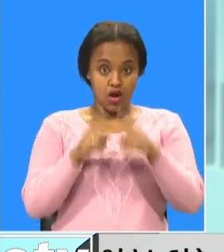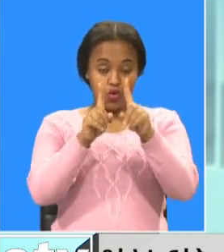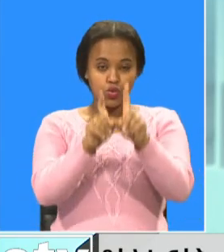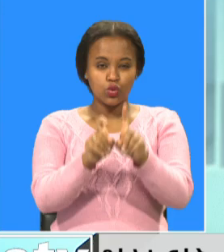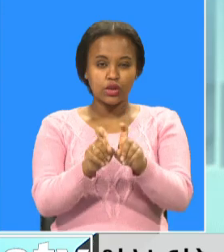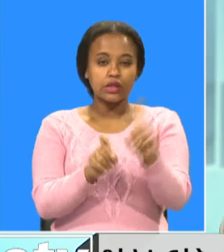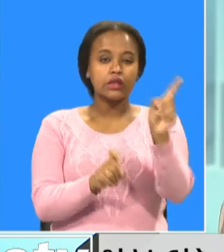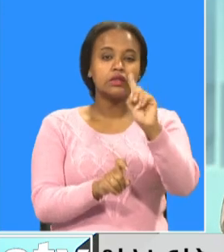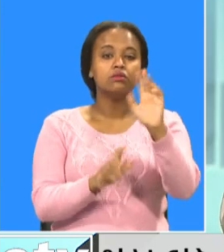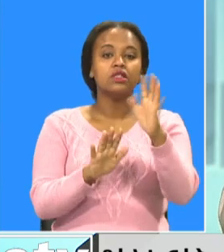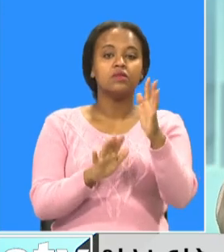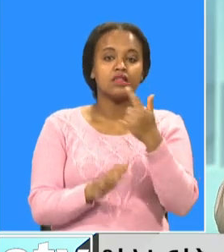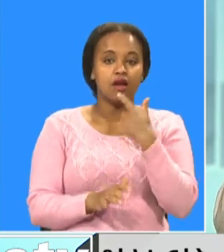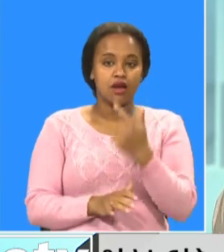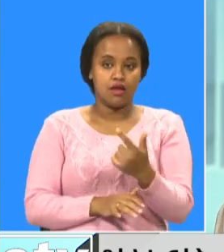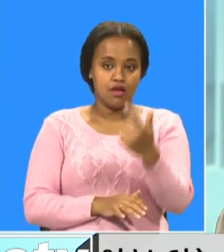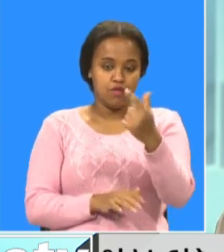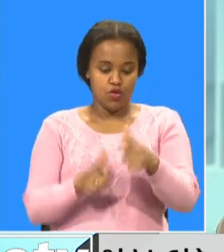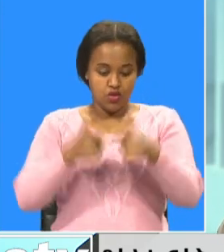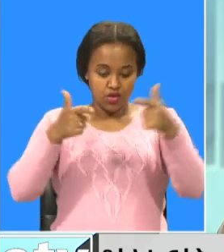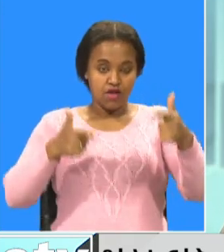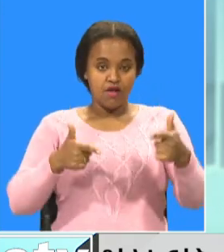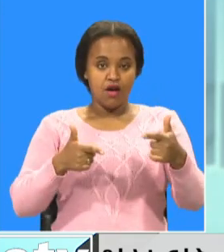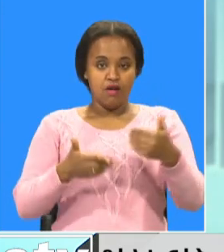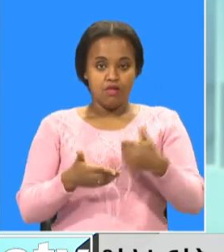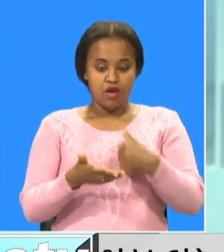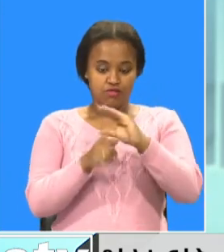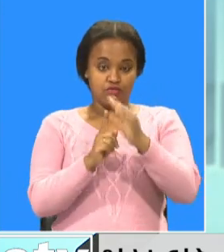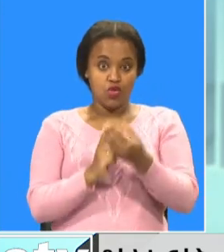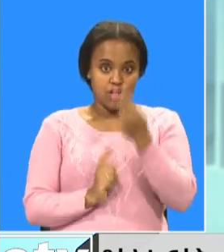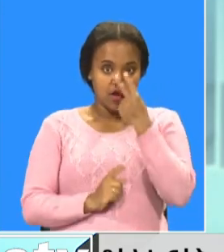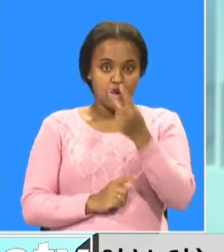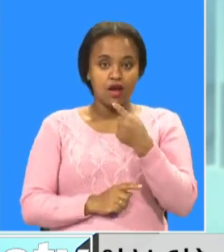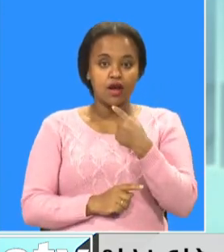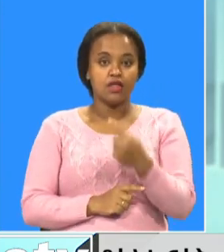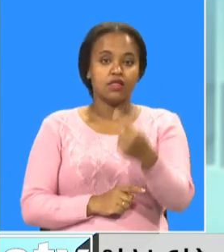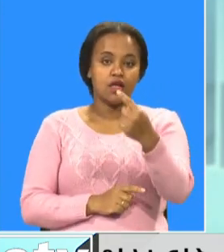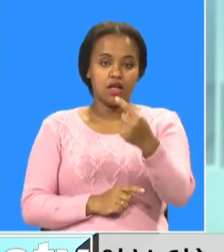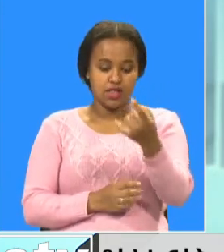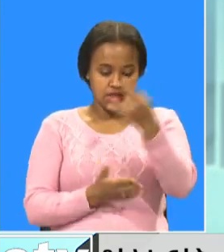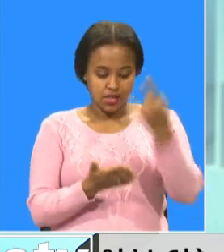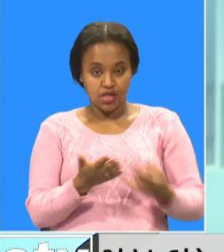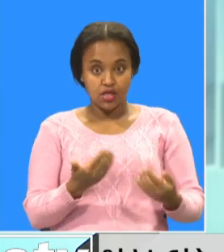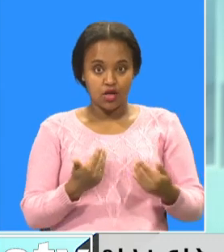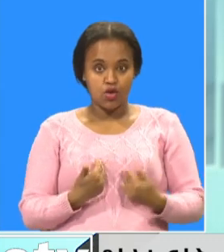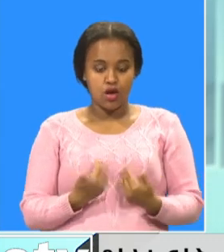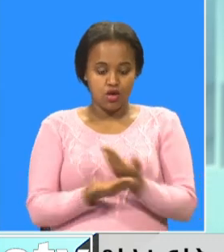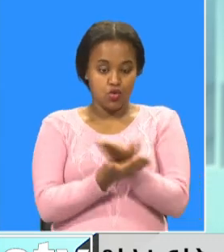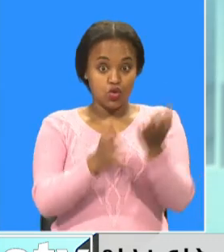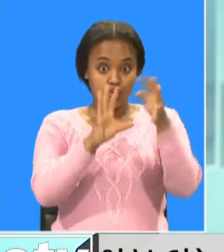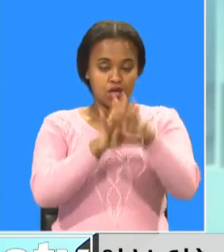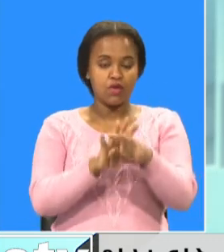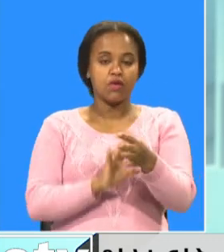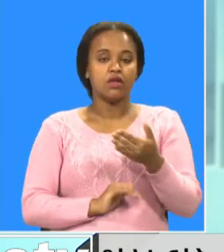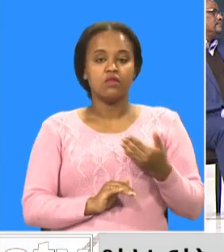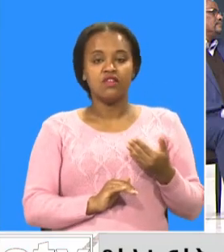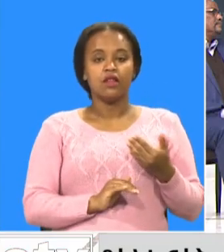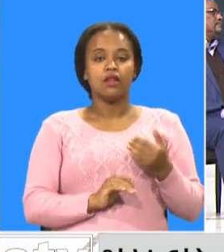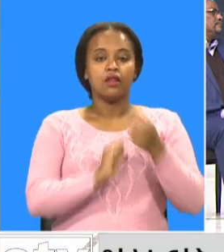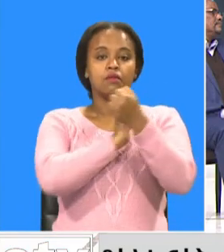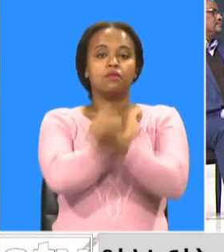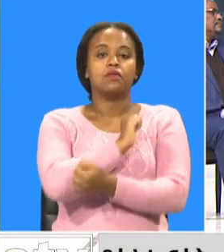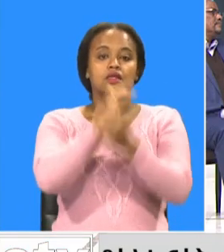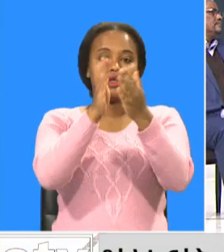ስራስ ምን ይመስላል የሚለውን ሰፋ ባለመልኩ እናያለን ስላለን እንደው ዝርዝር ወዳሉ ጉዳዮች ከመግባታችን በፊት መሰረታዊ